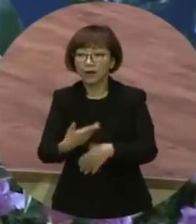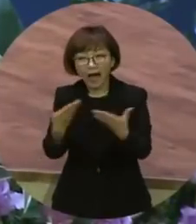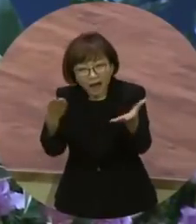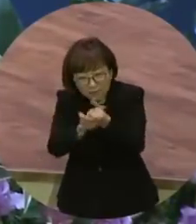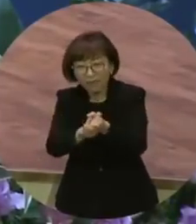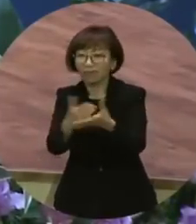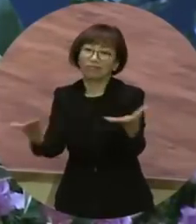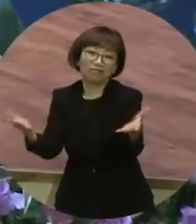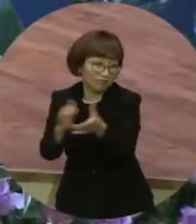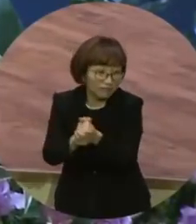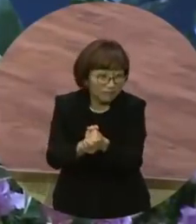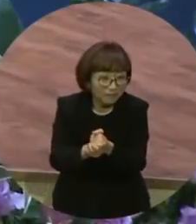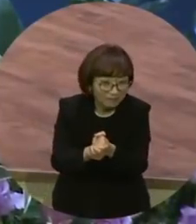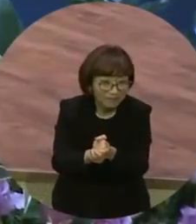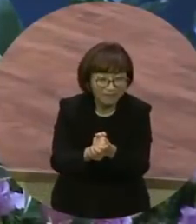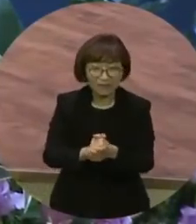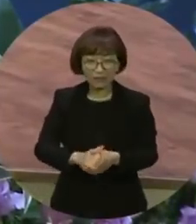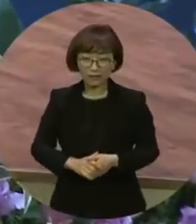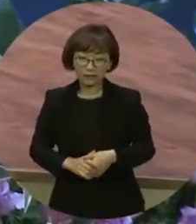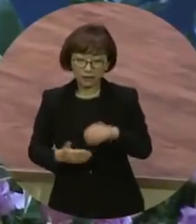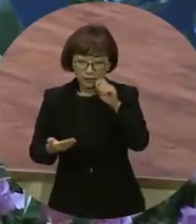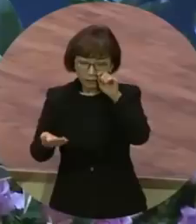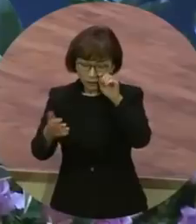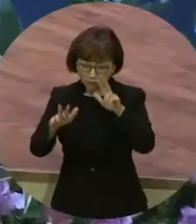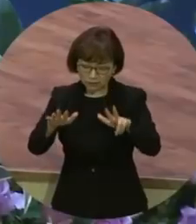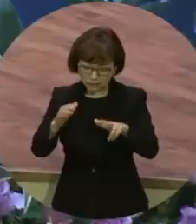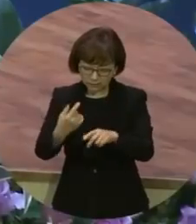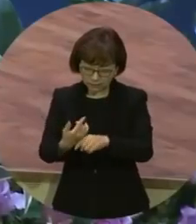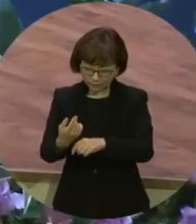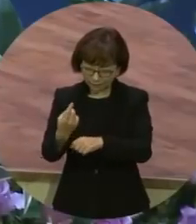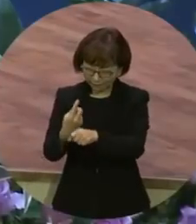생각해보면 지금까지 우리가 은혜를 참 많이 받았어요.